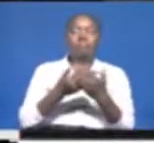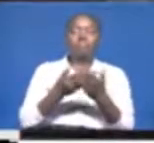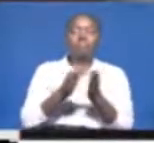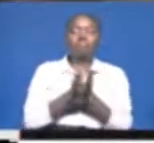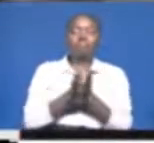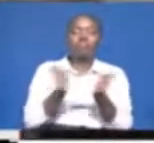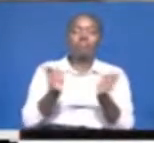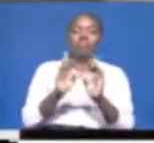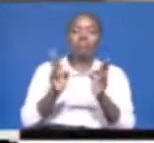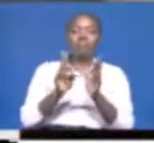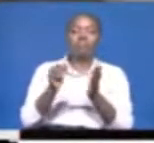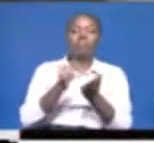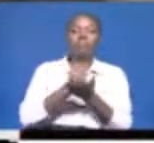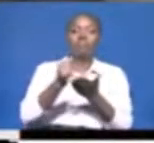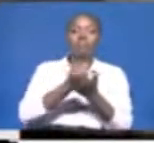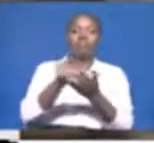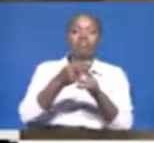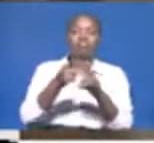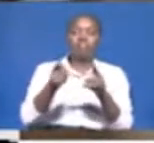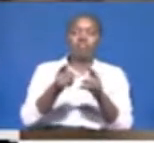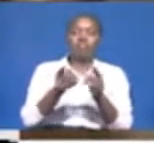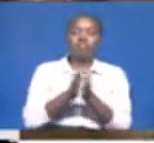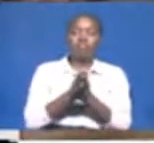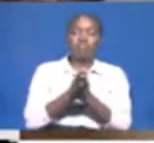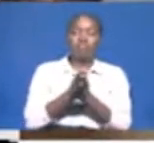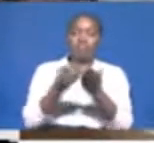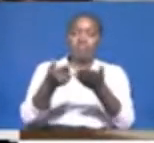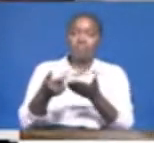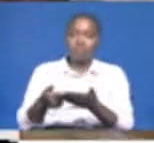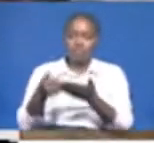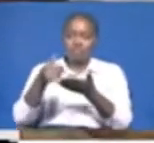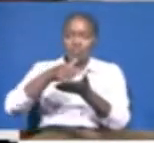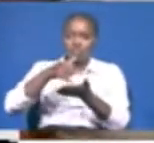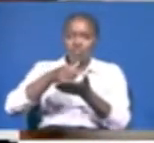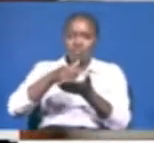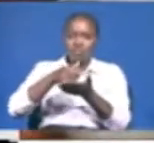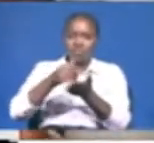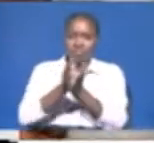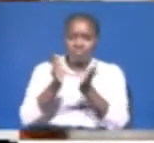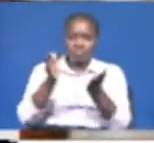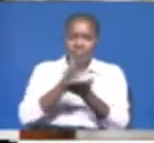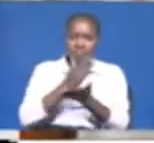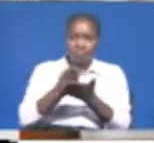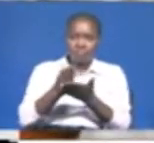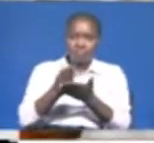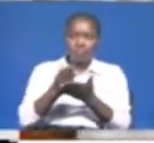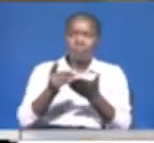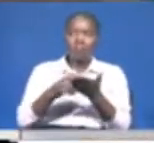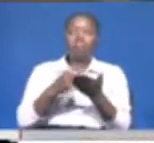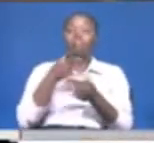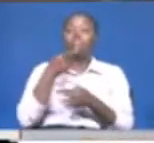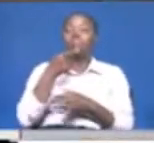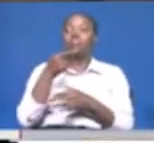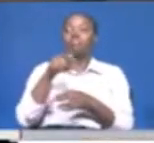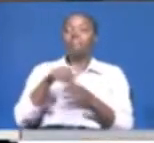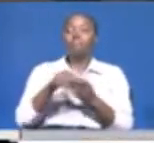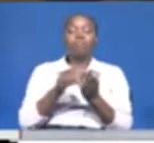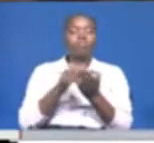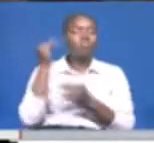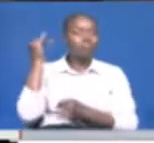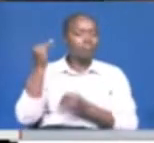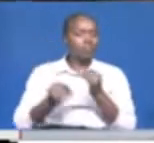tayari yamechapishwa, lakini mchakato huo unahitaji umma kudhibitisha yaliyonukuliwa katika hati ya mwisho